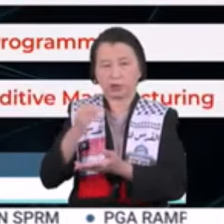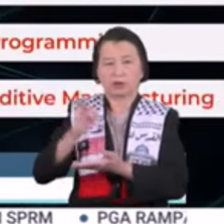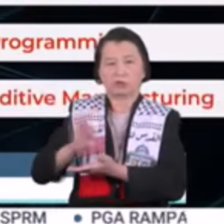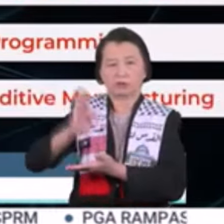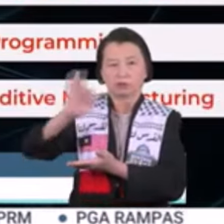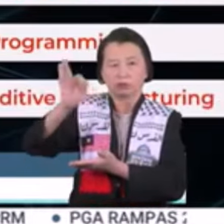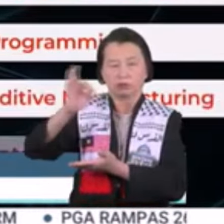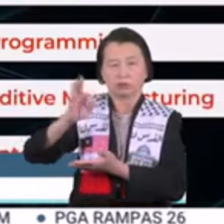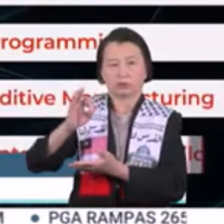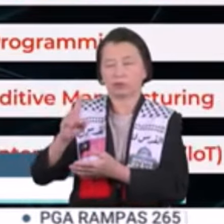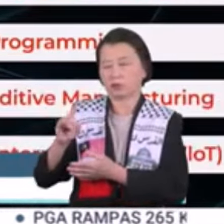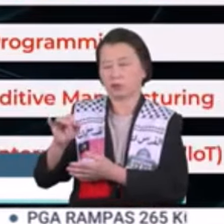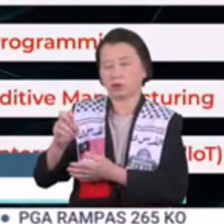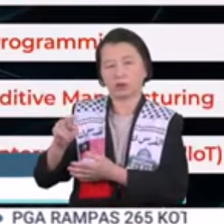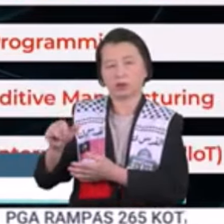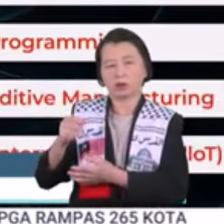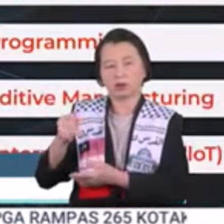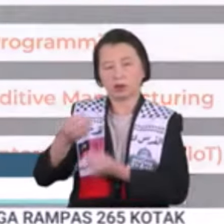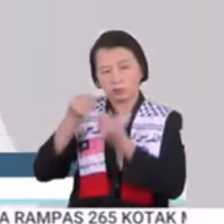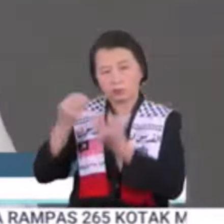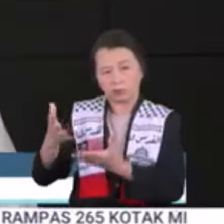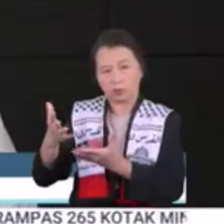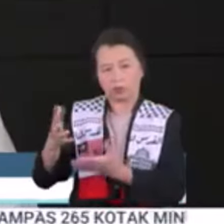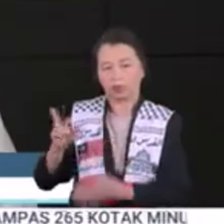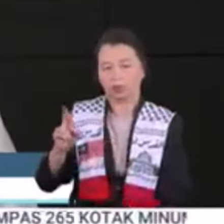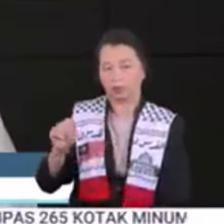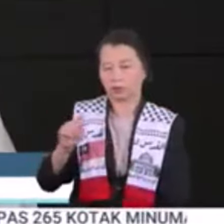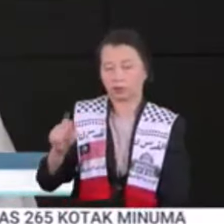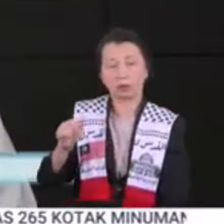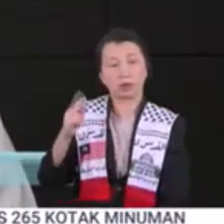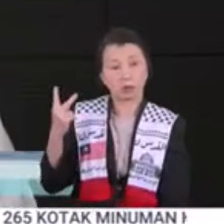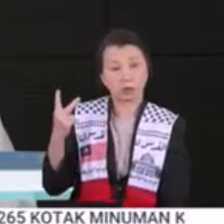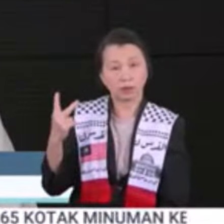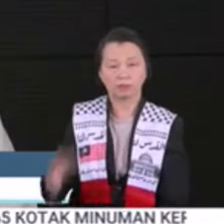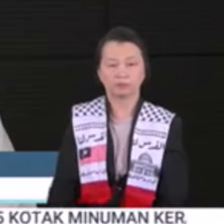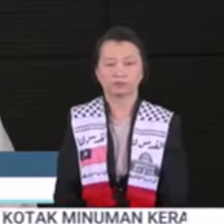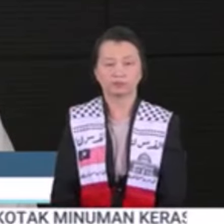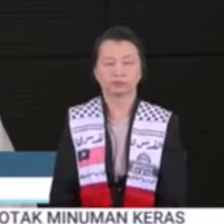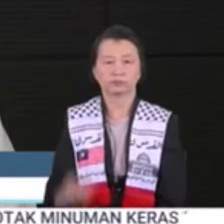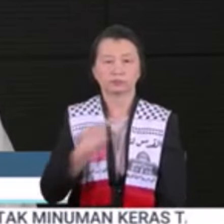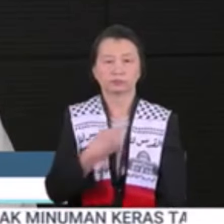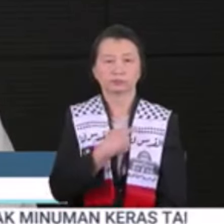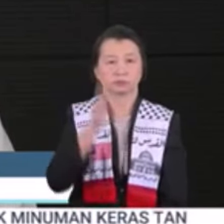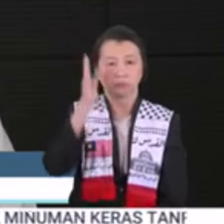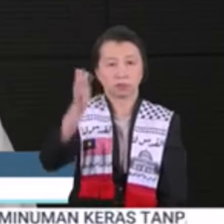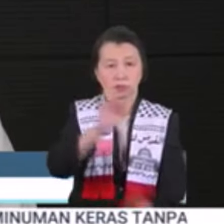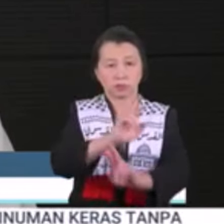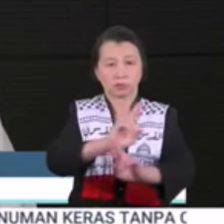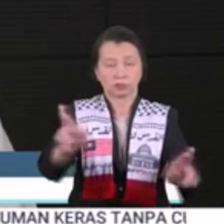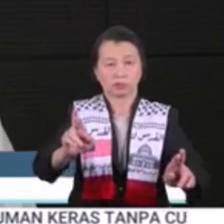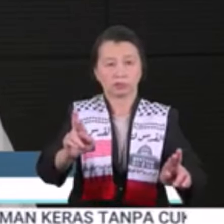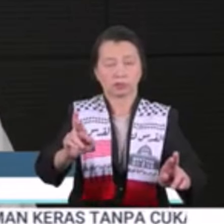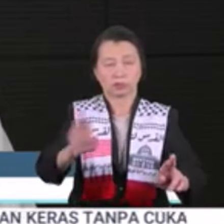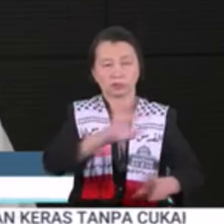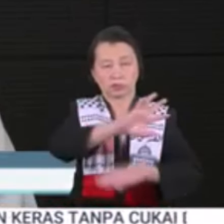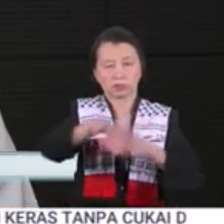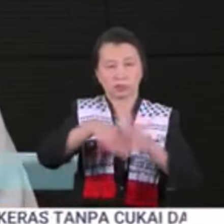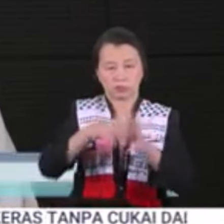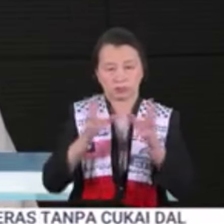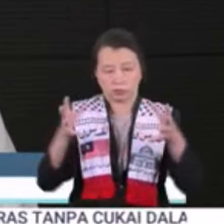Fakulti Teknologi dan Informatik Razak. Kita akan menyediakan future oriented